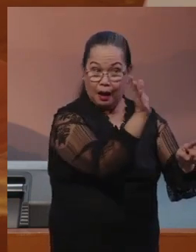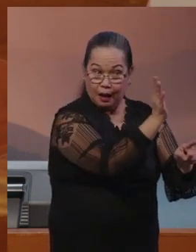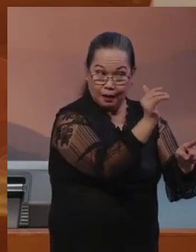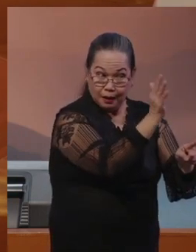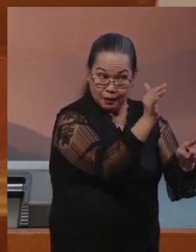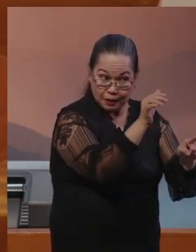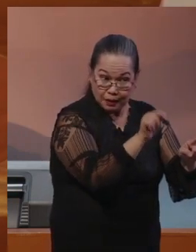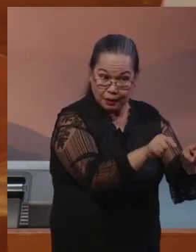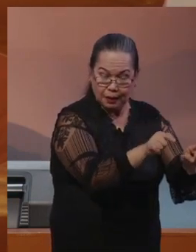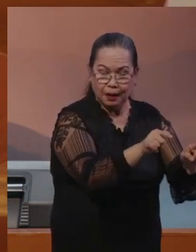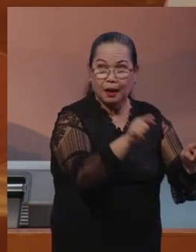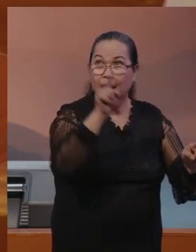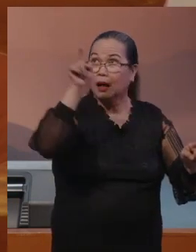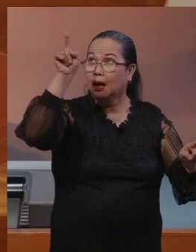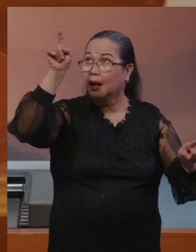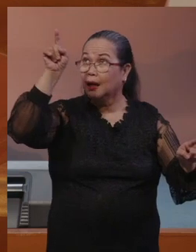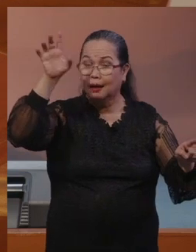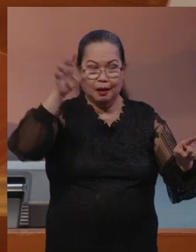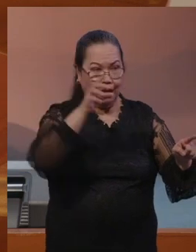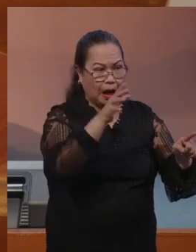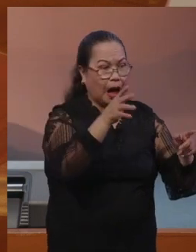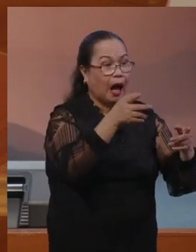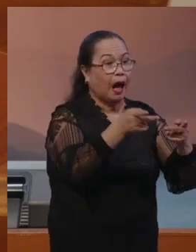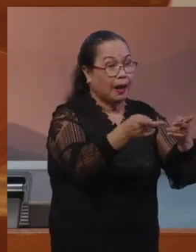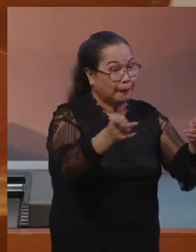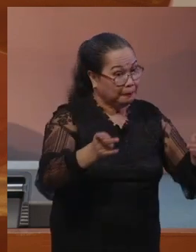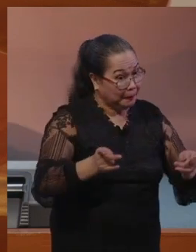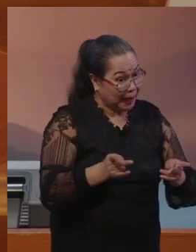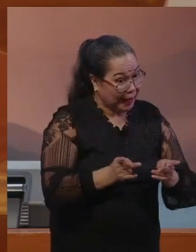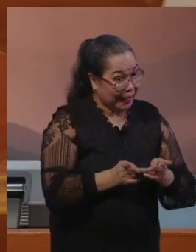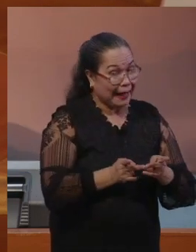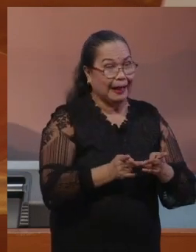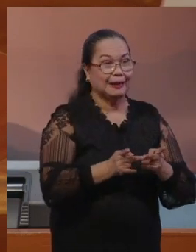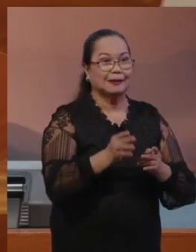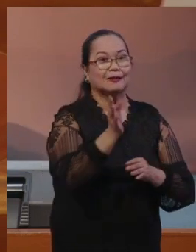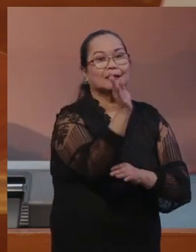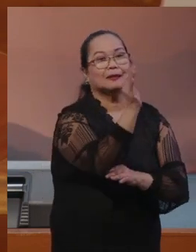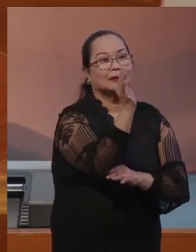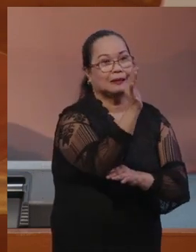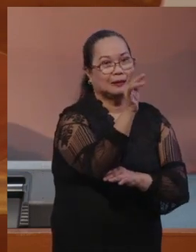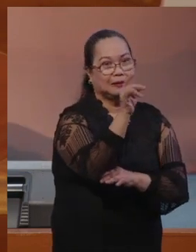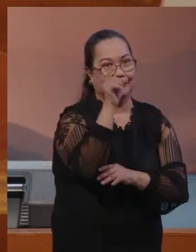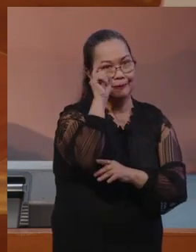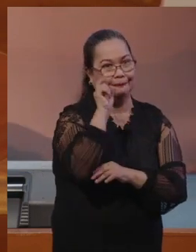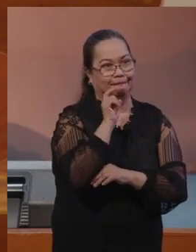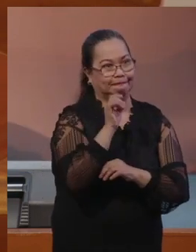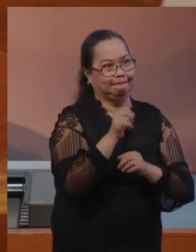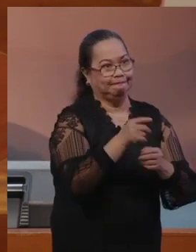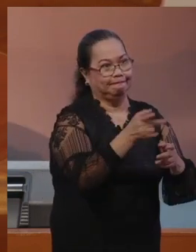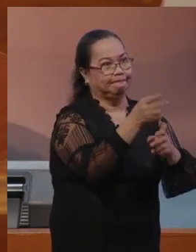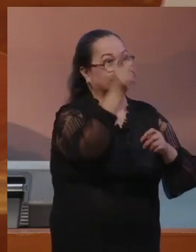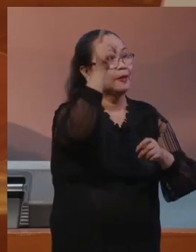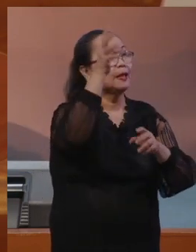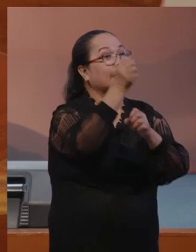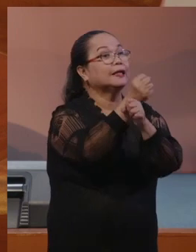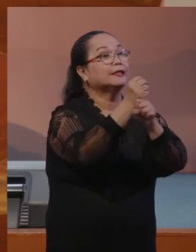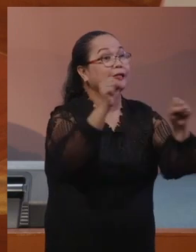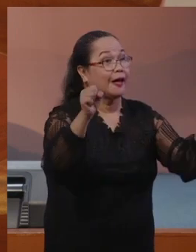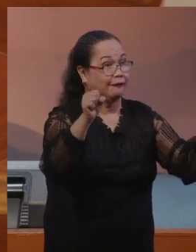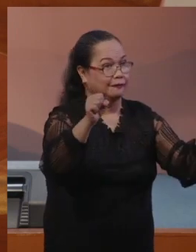prostitute pa at may-ari ng isang bahay of prostitution, ay niligtas ng